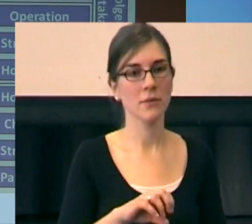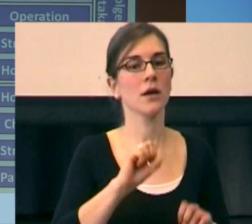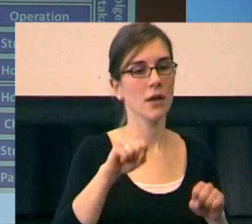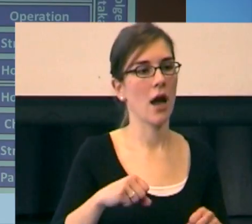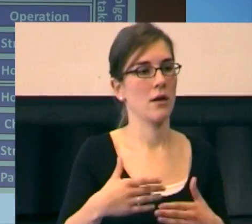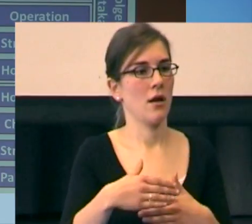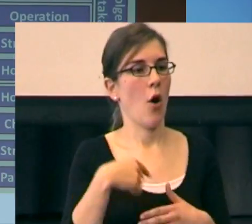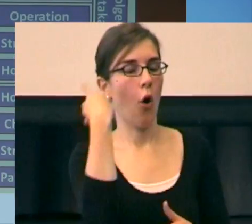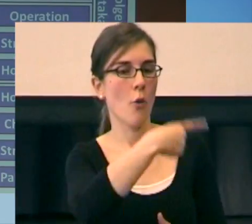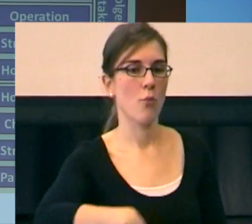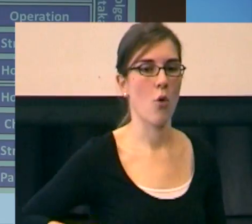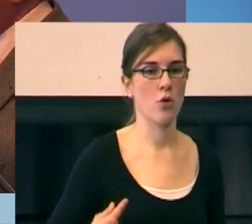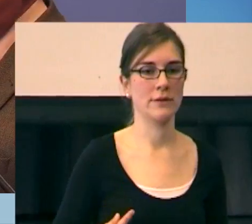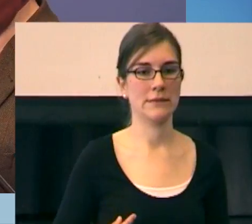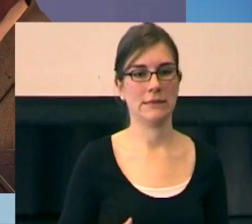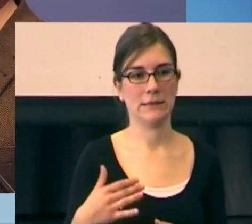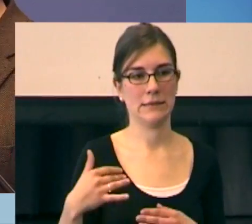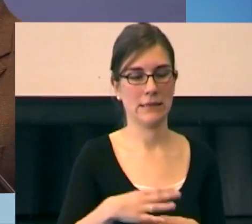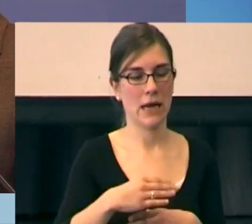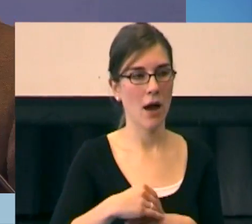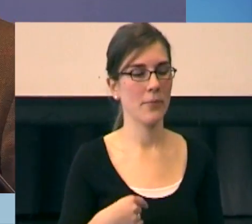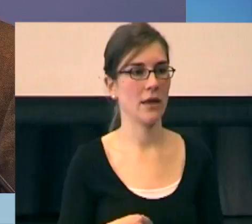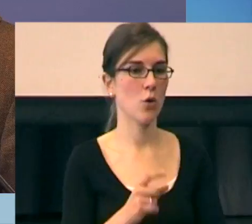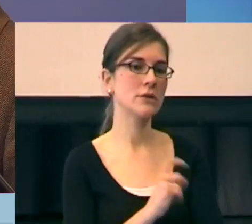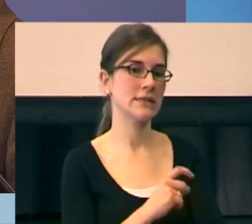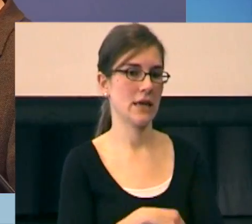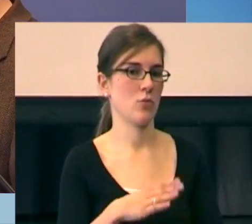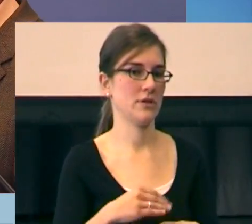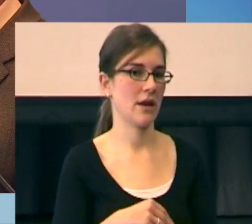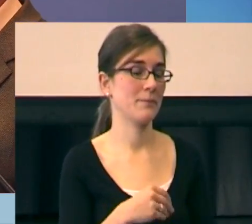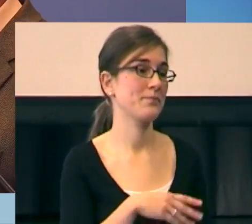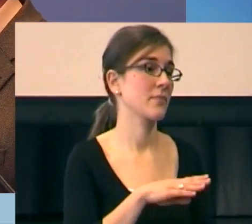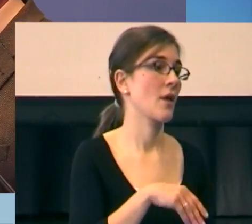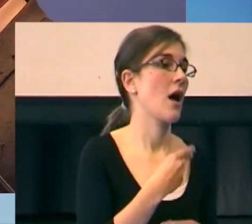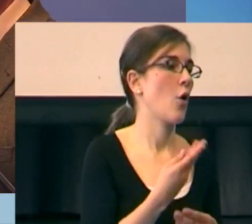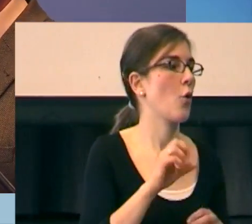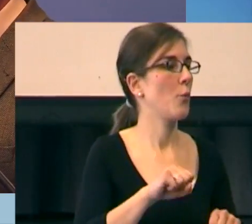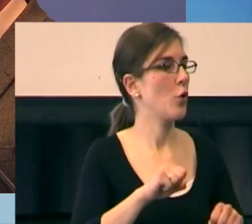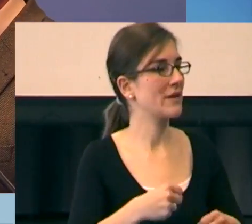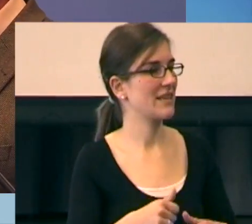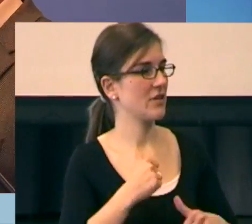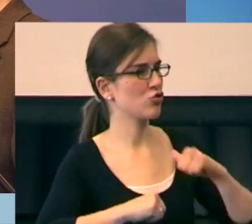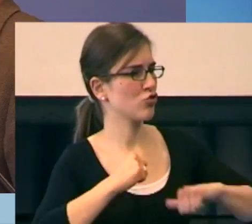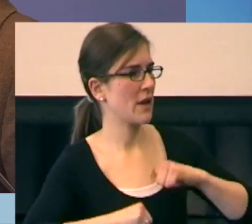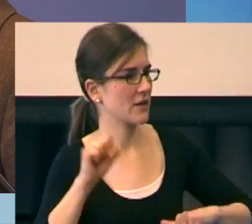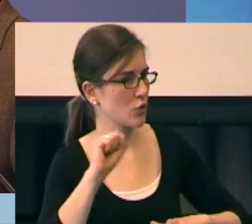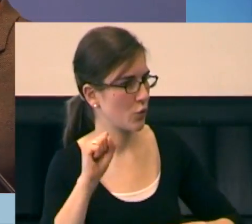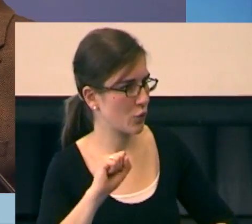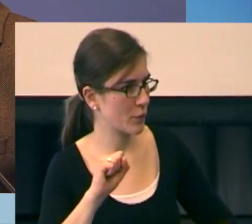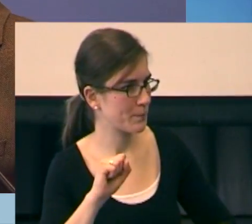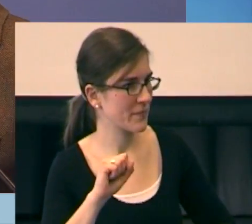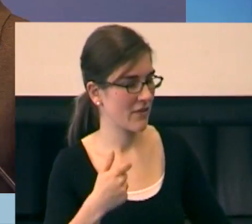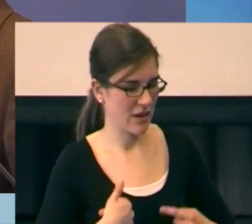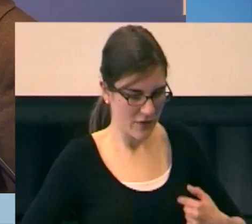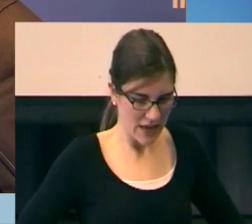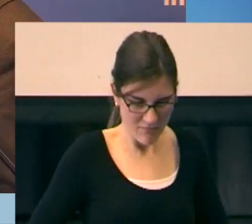haben aber auch schmerzhaften Metastasen, die Strahlentherapie. Dann bestraft man also nicht die Prostata, sondern eher die